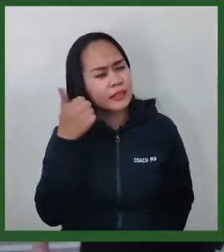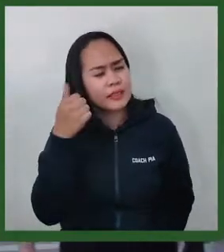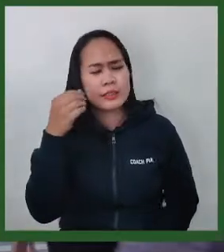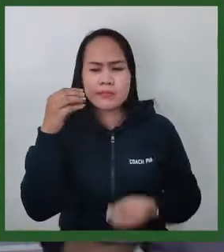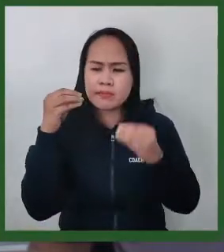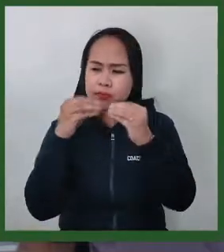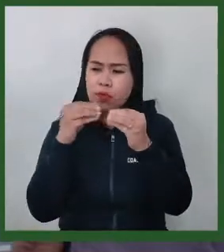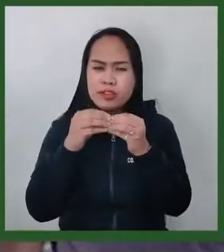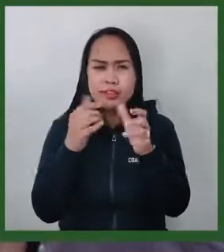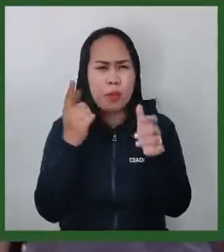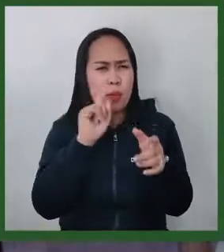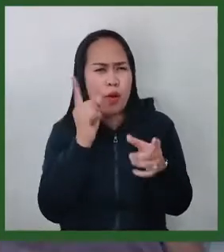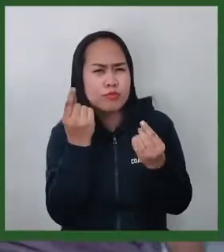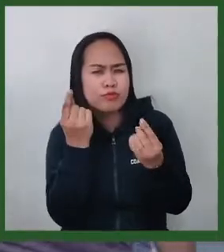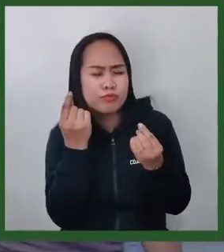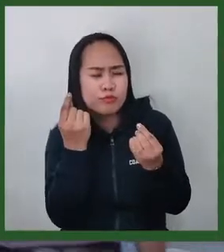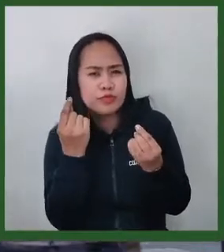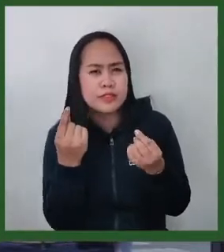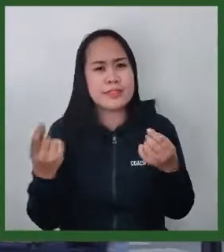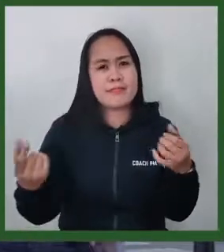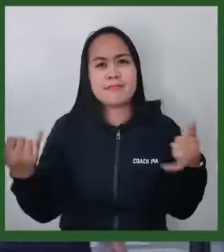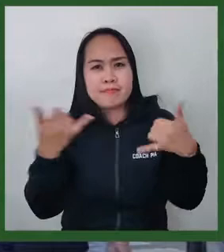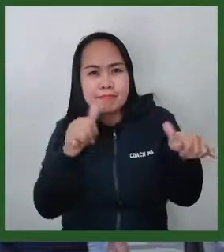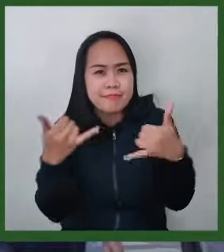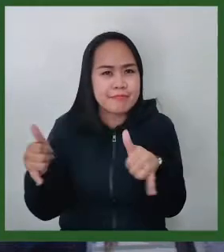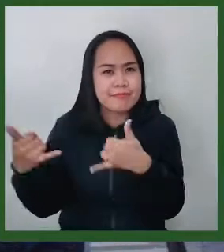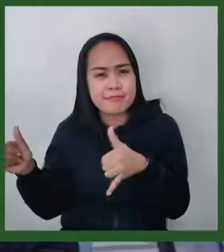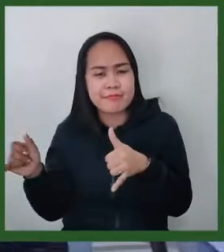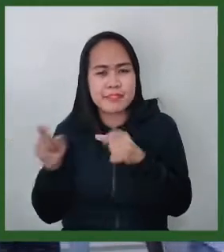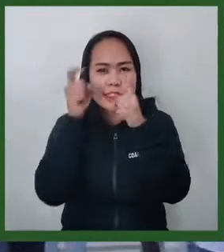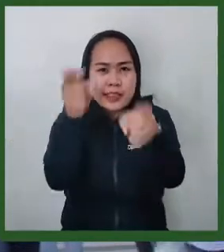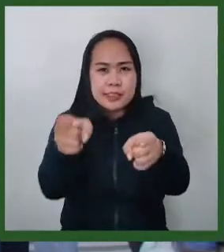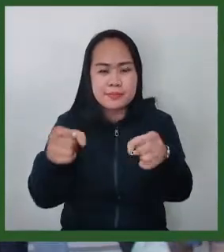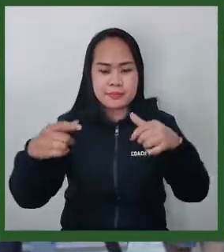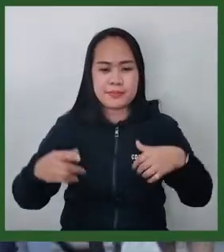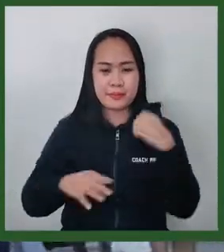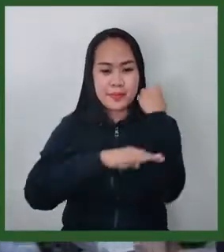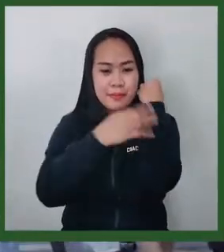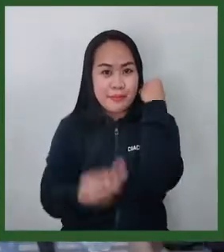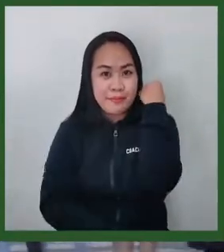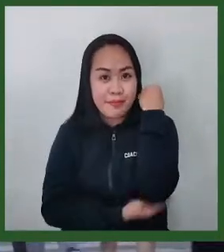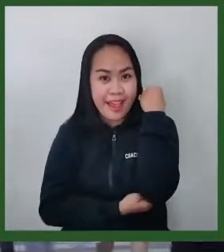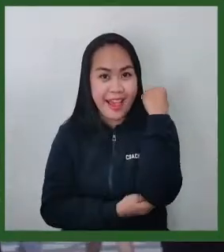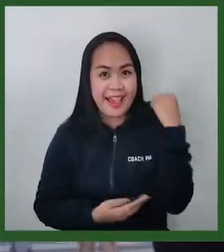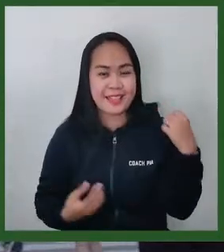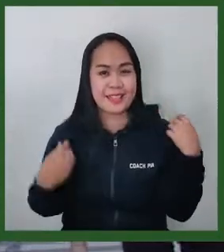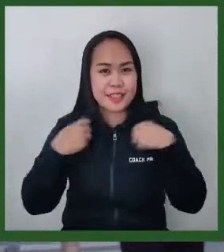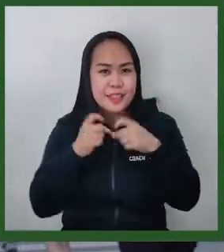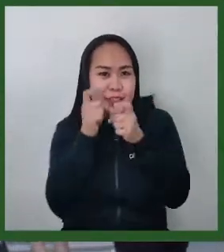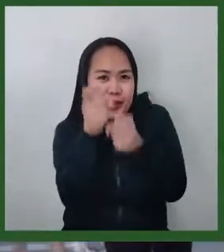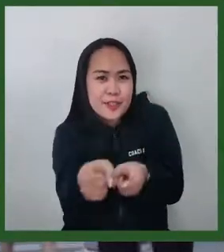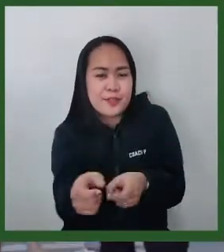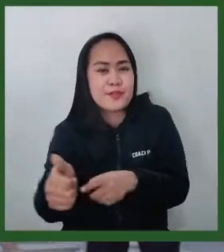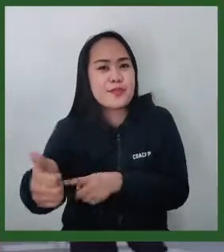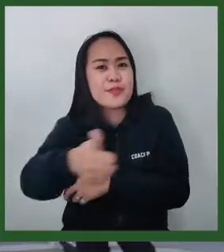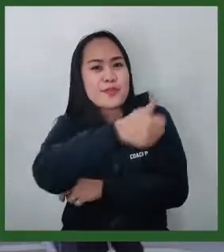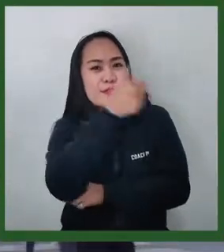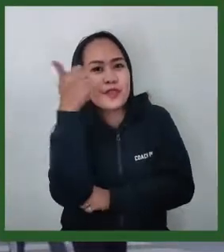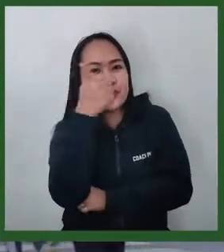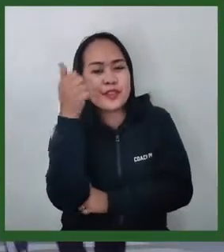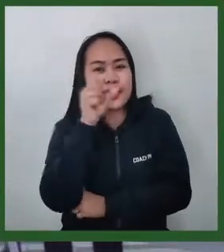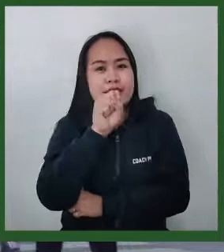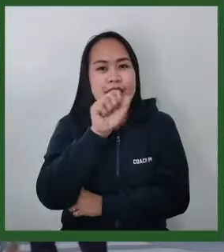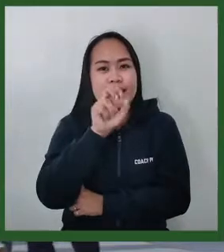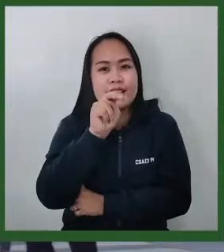ng ilang mga games and bukod sa mga loot bags ay nagbigay din sila ng mga snacks para po sa mga mag-aaral